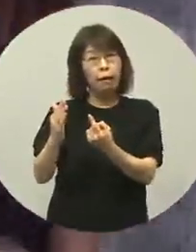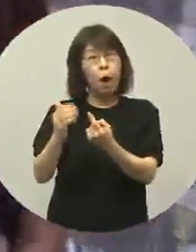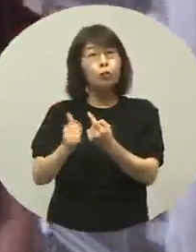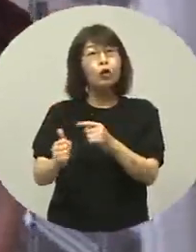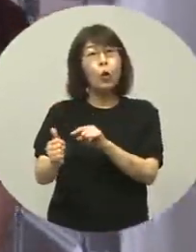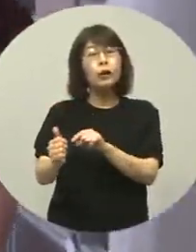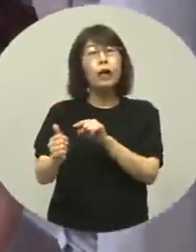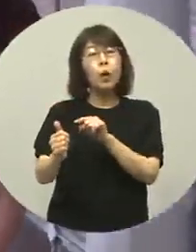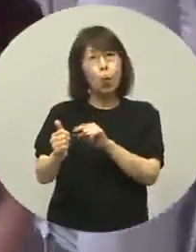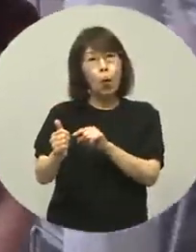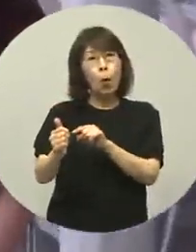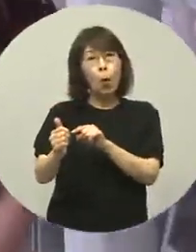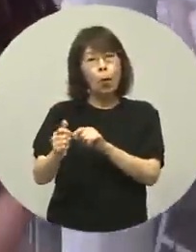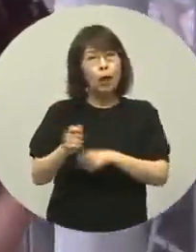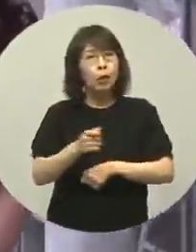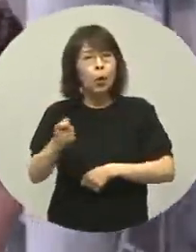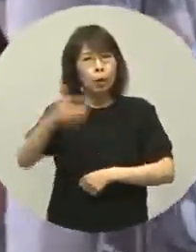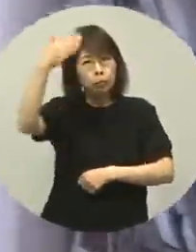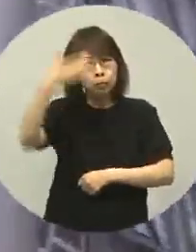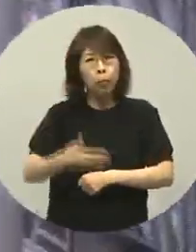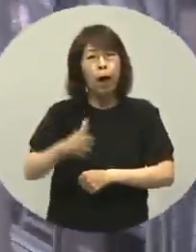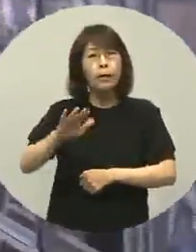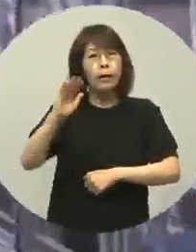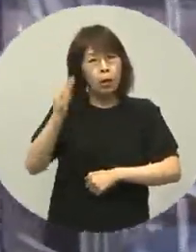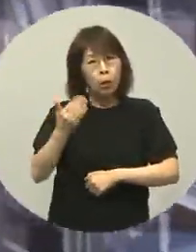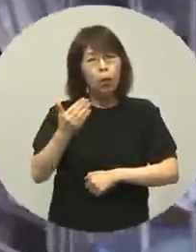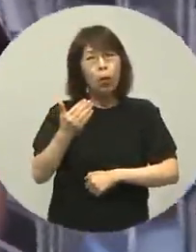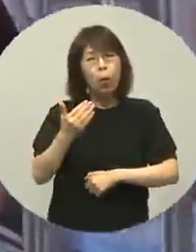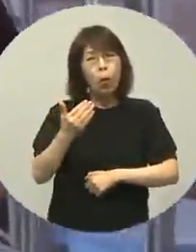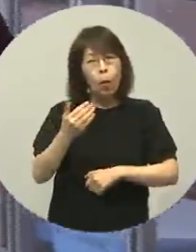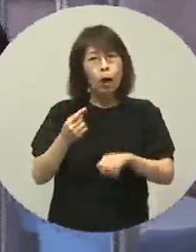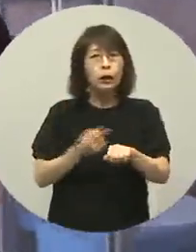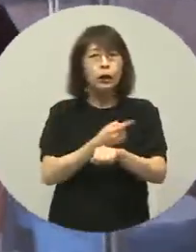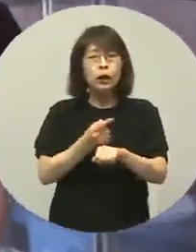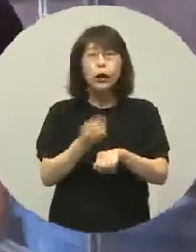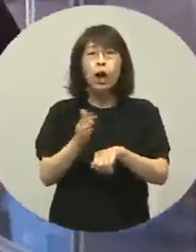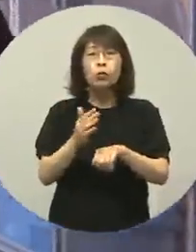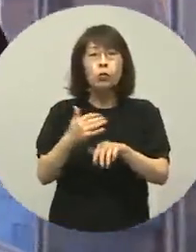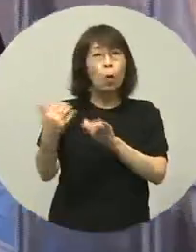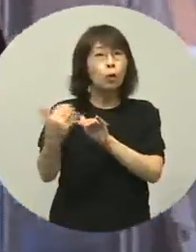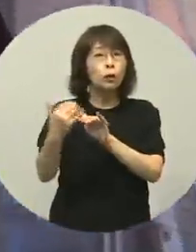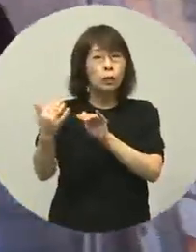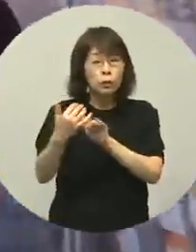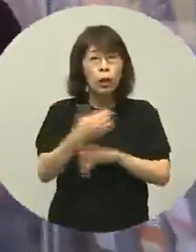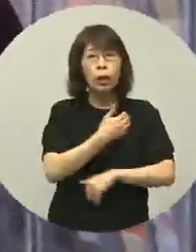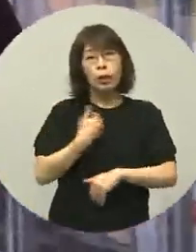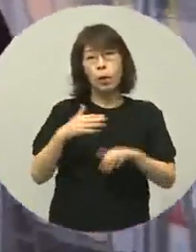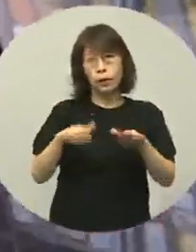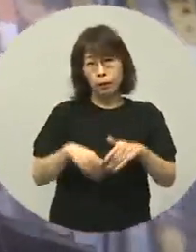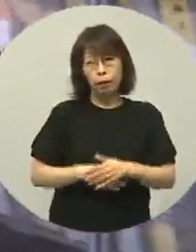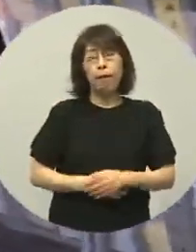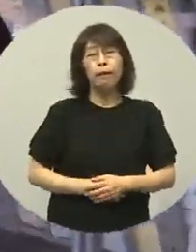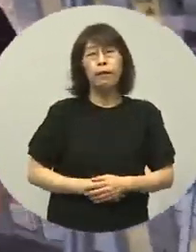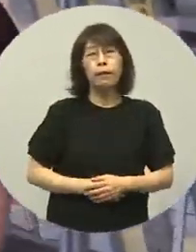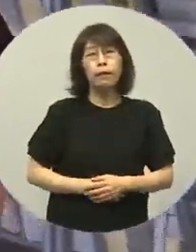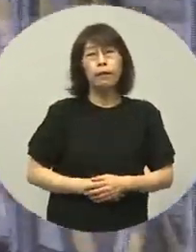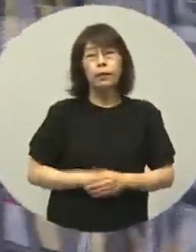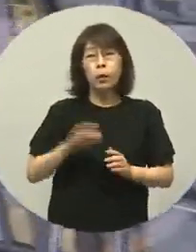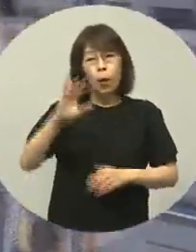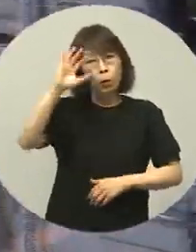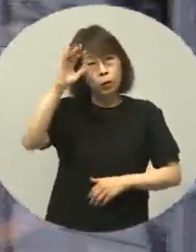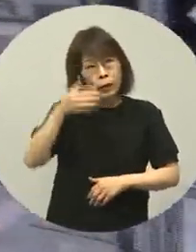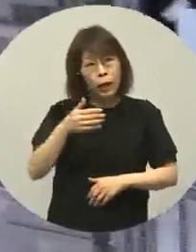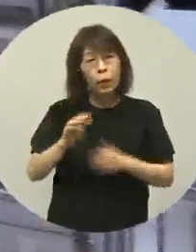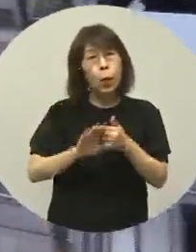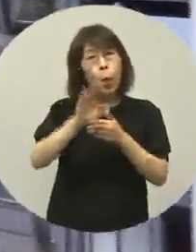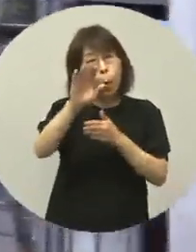子さんともドア越しなんですけど、1時間くらいちょっと話ができて、その振り返りと今後